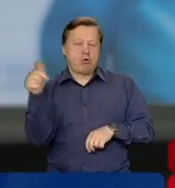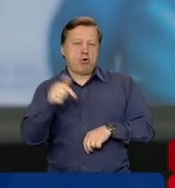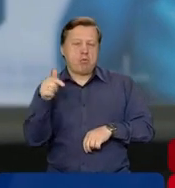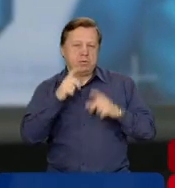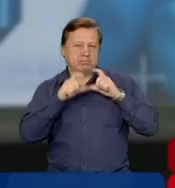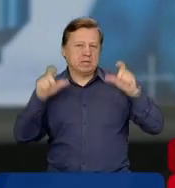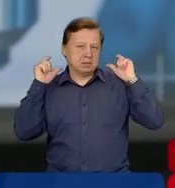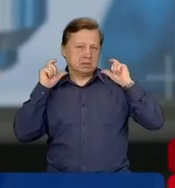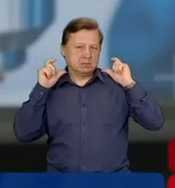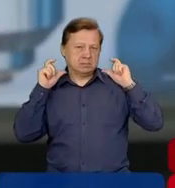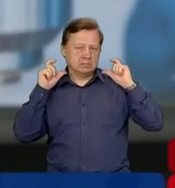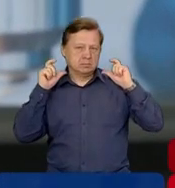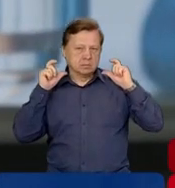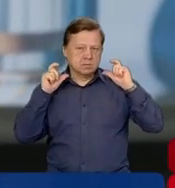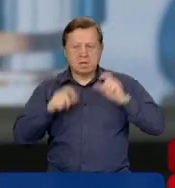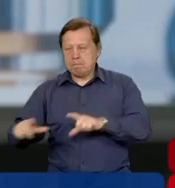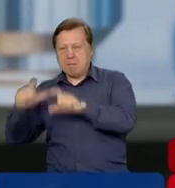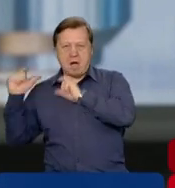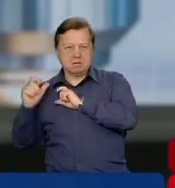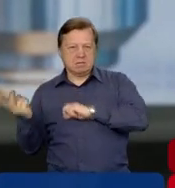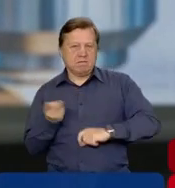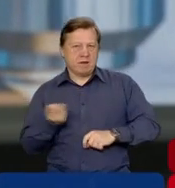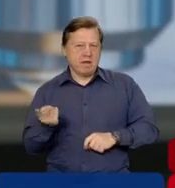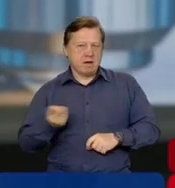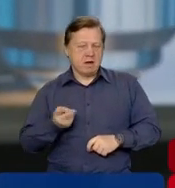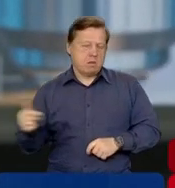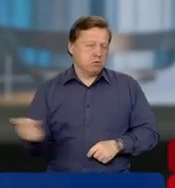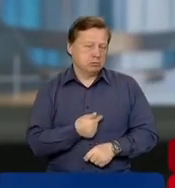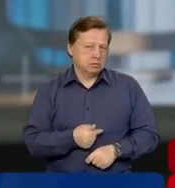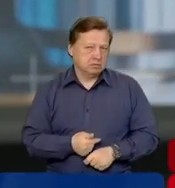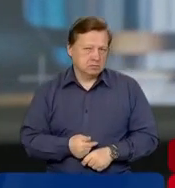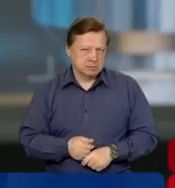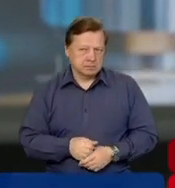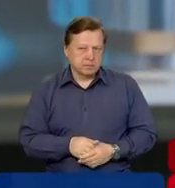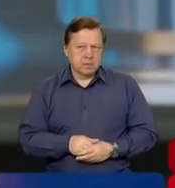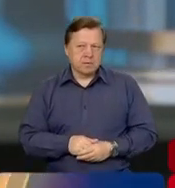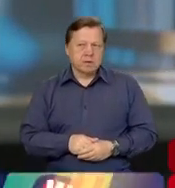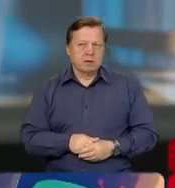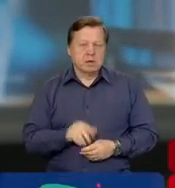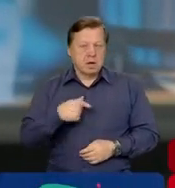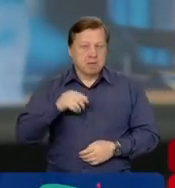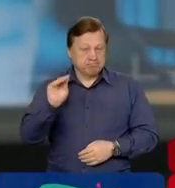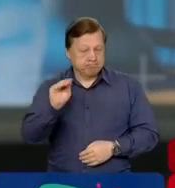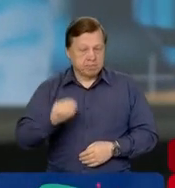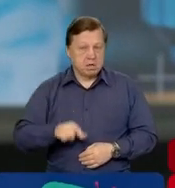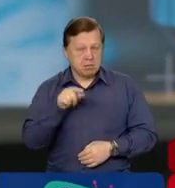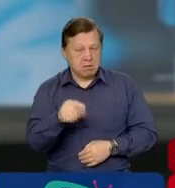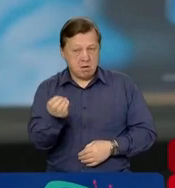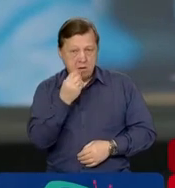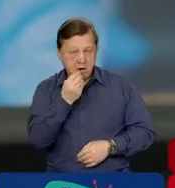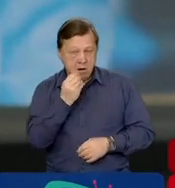osłony twarzy przez obie te osoby. Rozumiem, że podczas dostarczania tego towaru, które